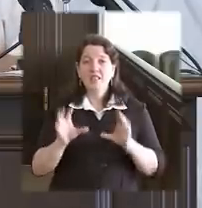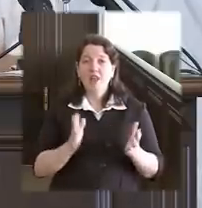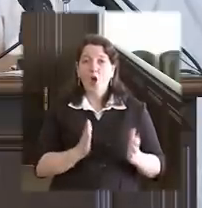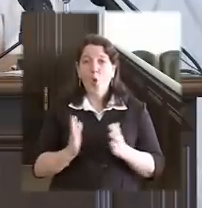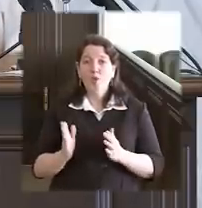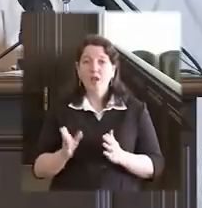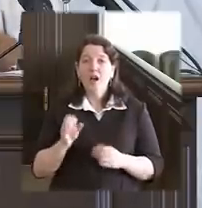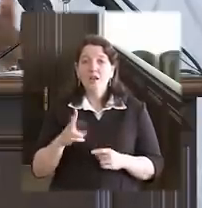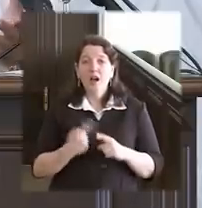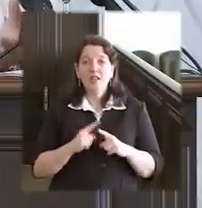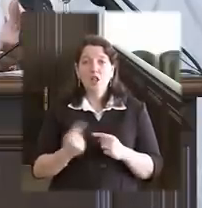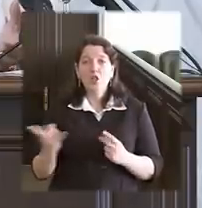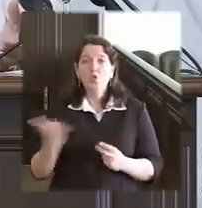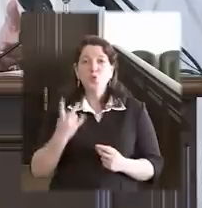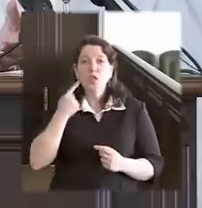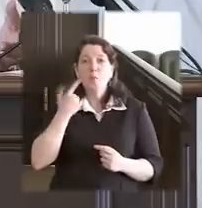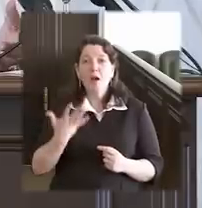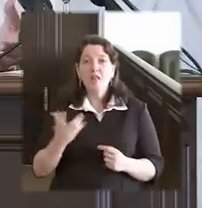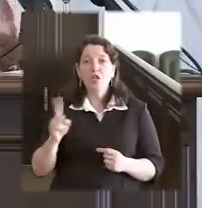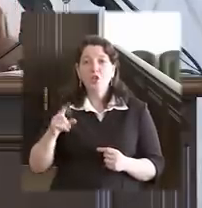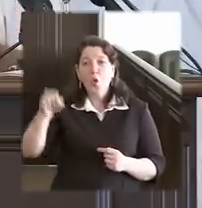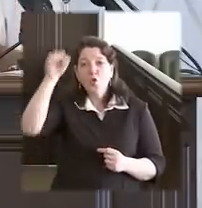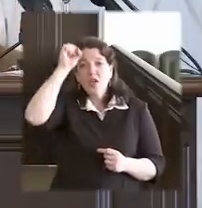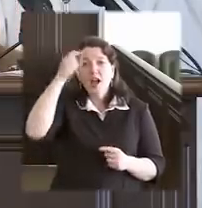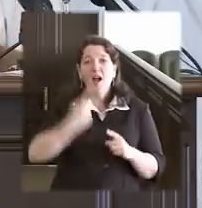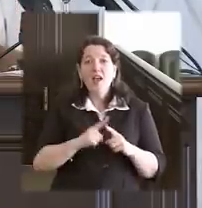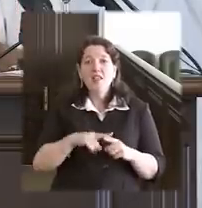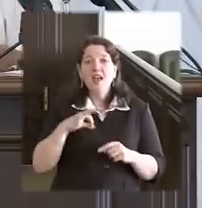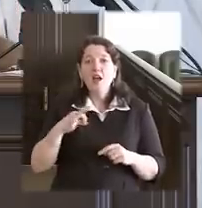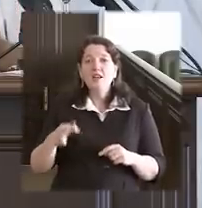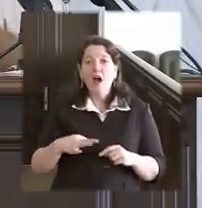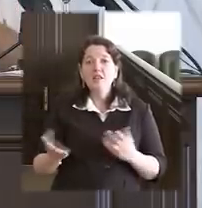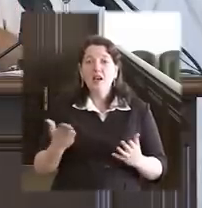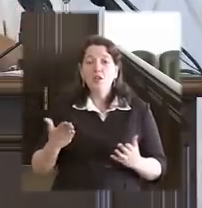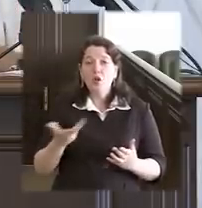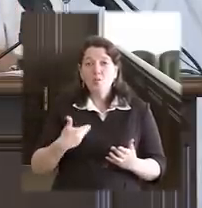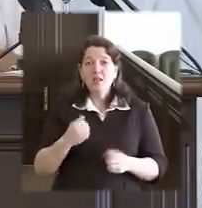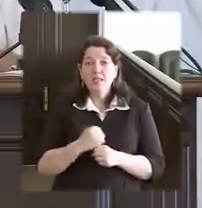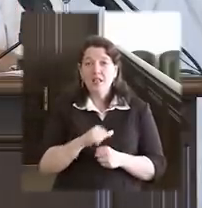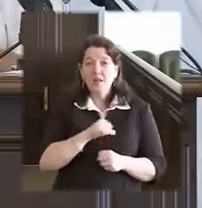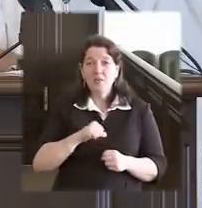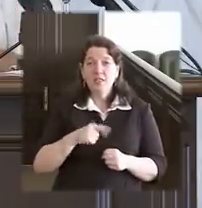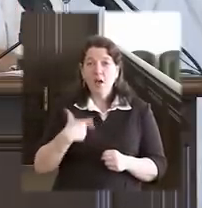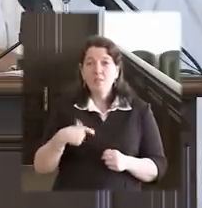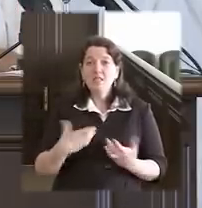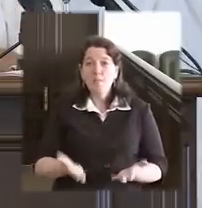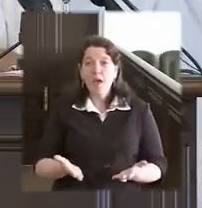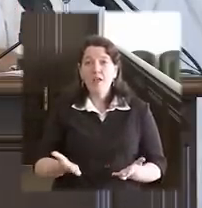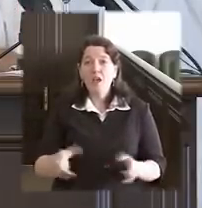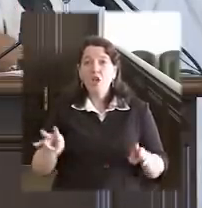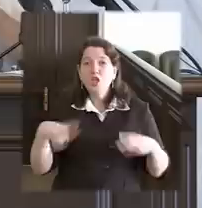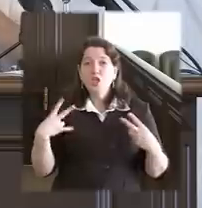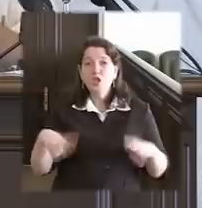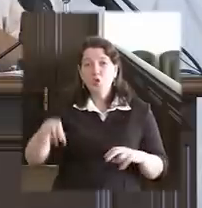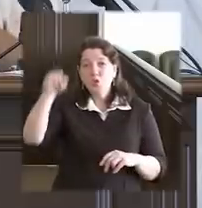законов. Как бы это важно понять, что грех – это есть рана, которую мы наносим себе. И